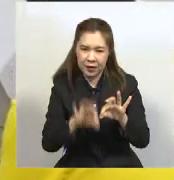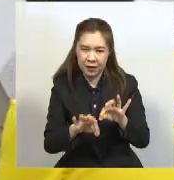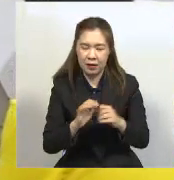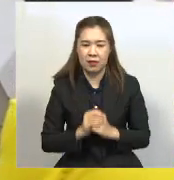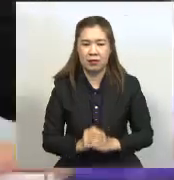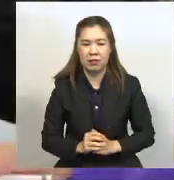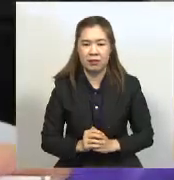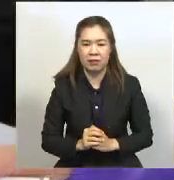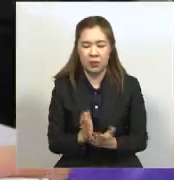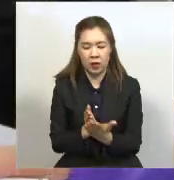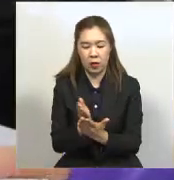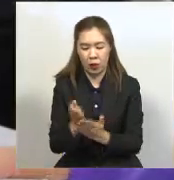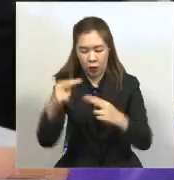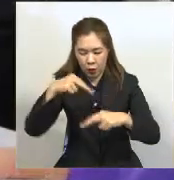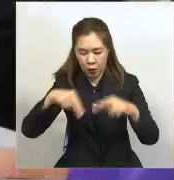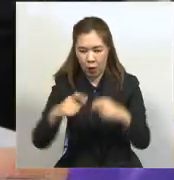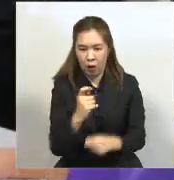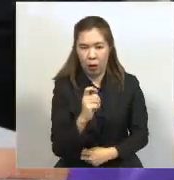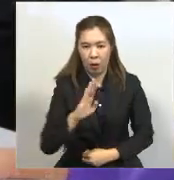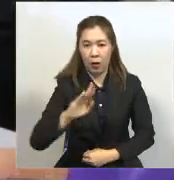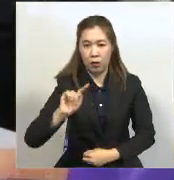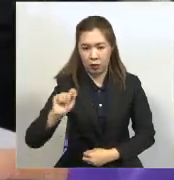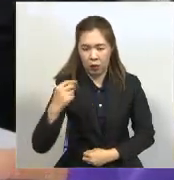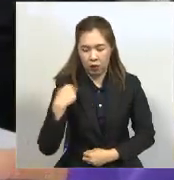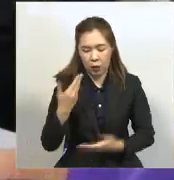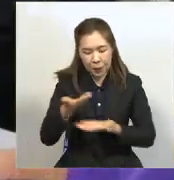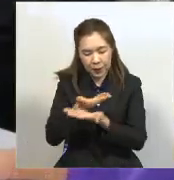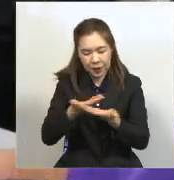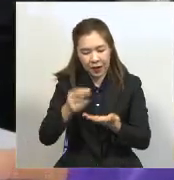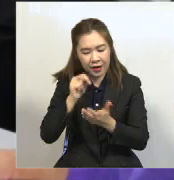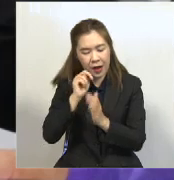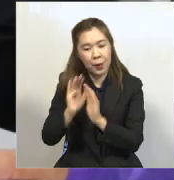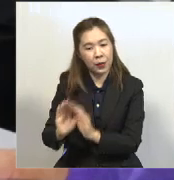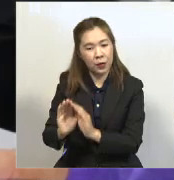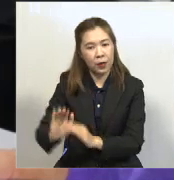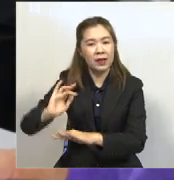ให้องค์กรปกครองส่วนท้องถิ่นพิจารณาการกักเก็บน้ำแหล่